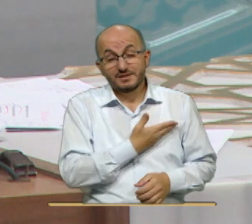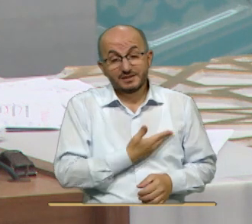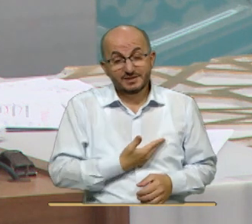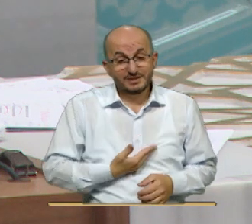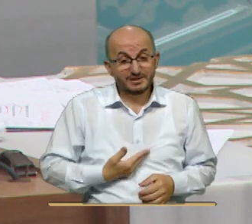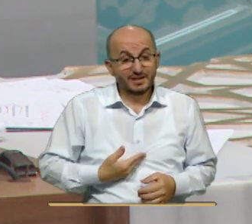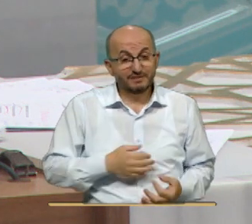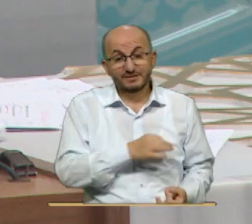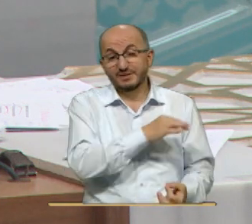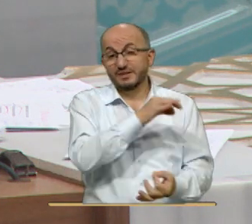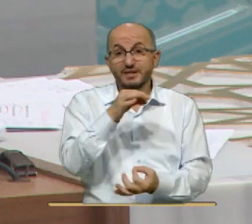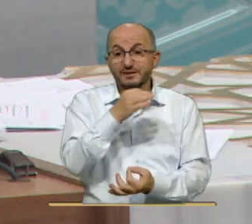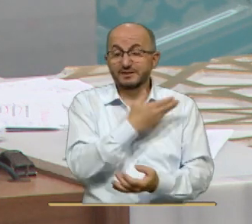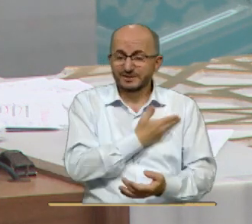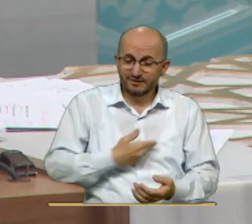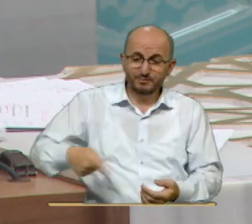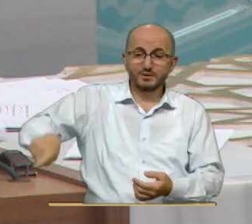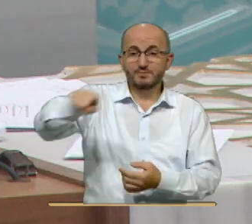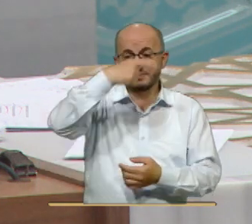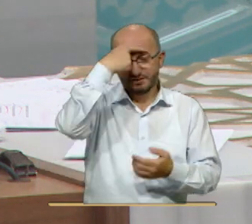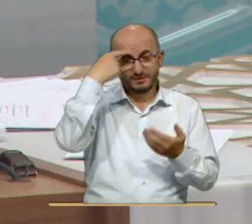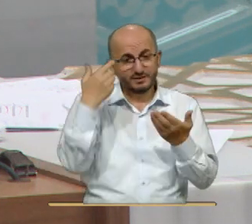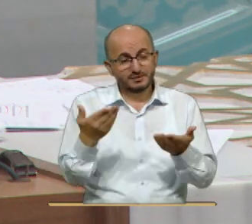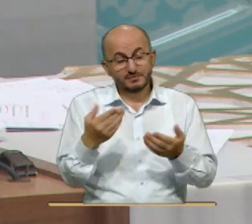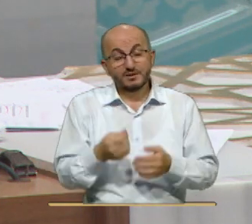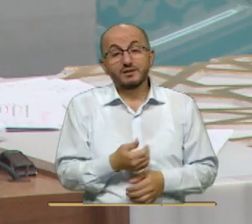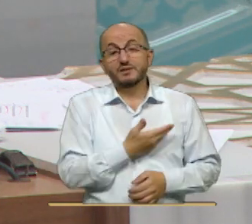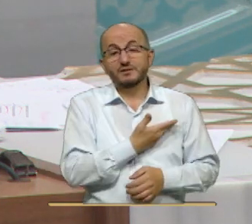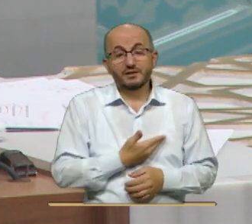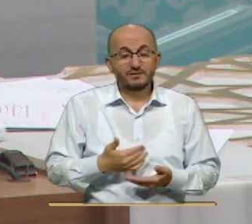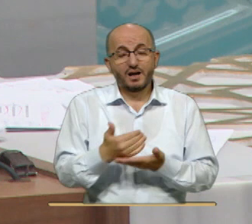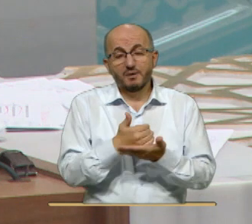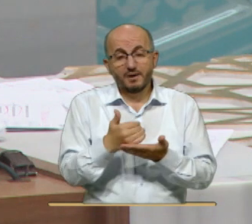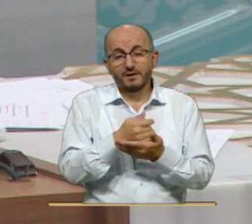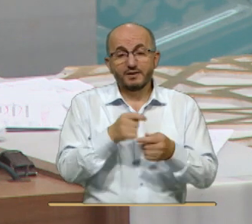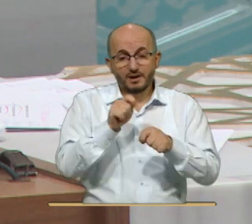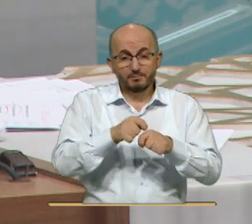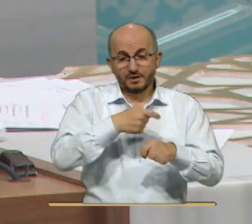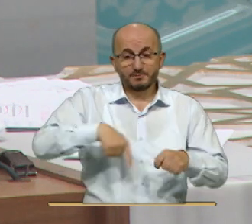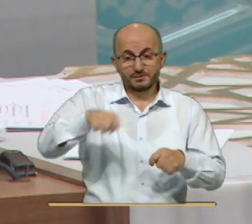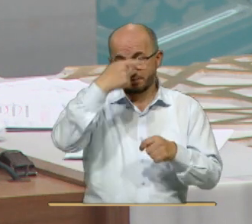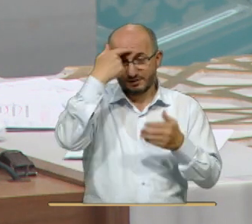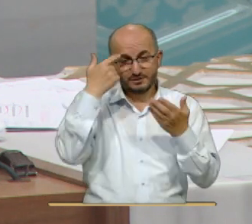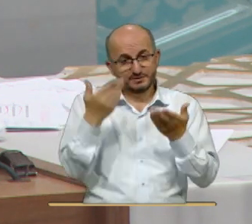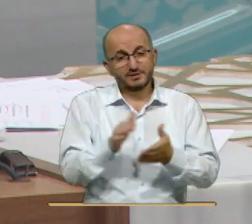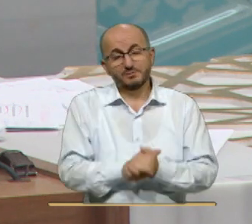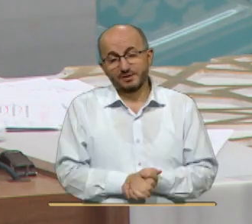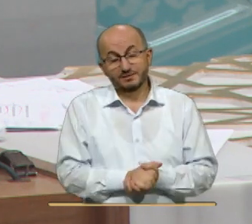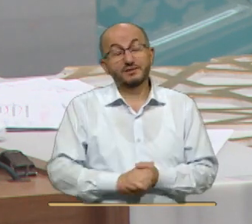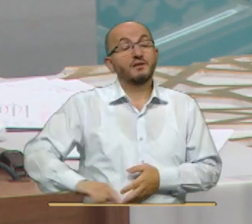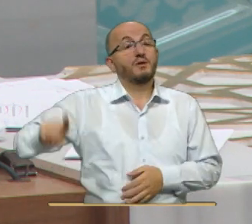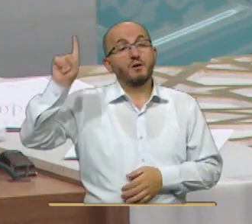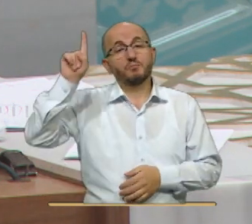Sevdiklerini sevmeyi bizlere nasip eylesin. Sevdiği amelleri yapmayı bizlere nasip eylesin.